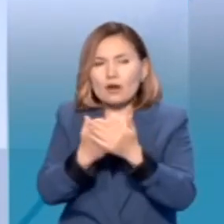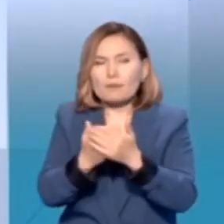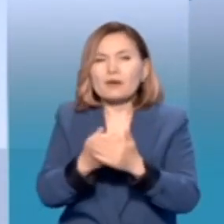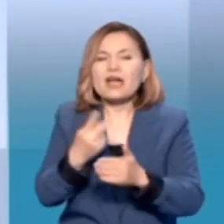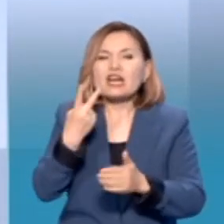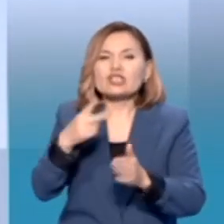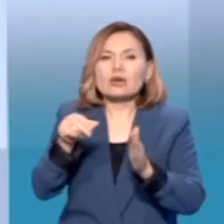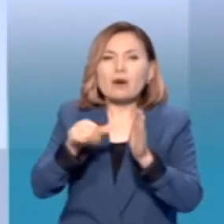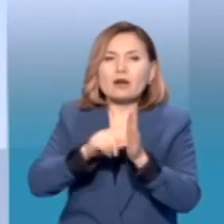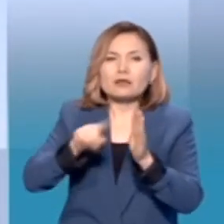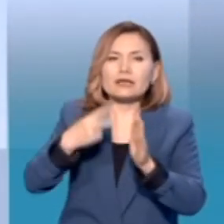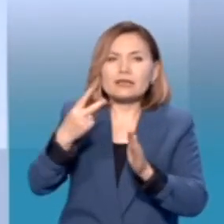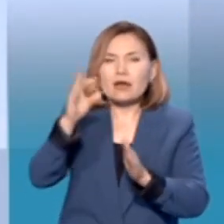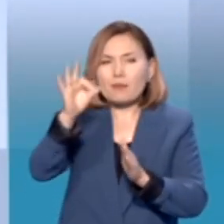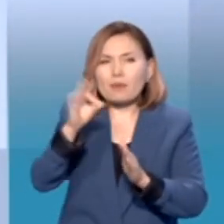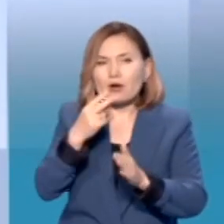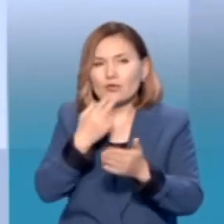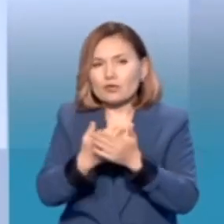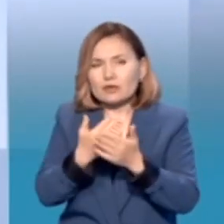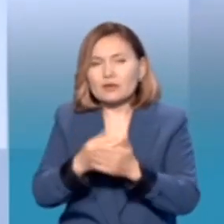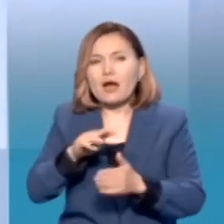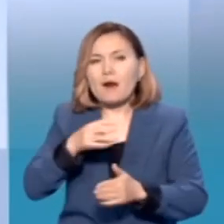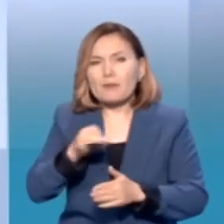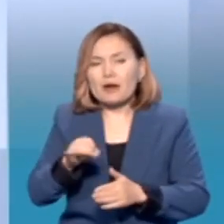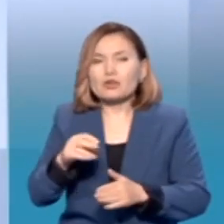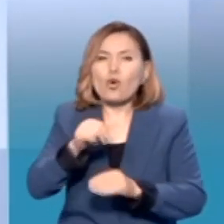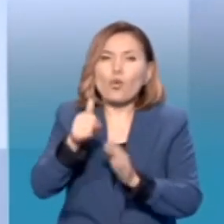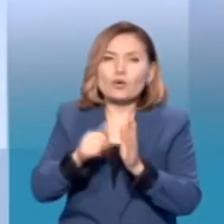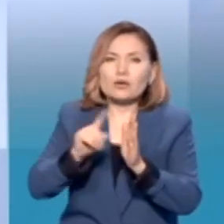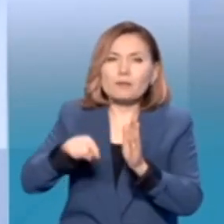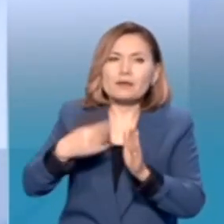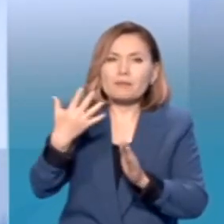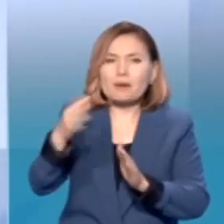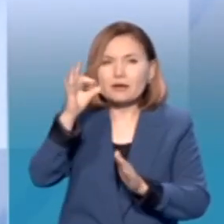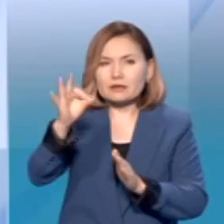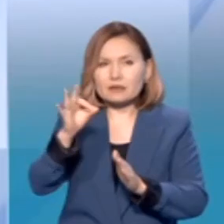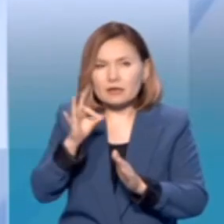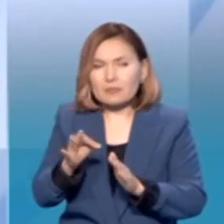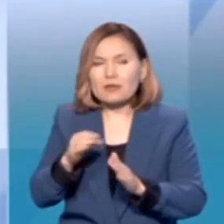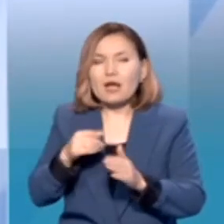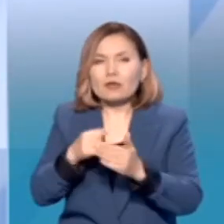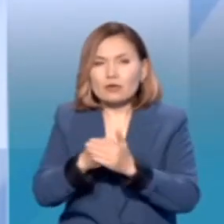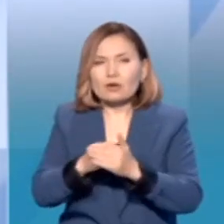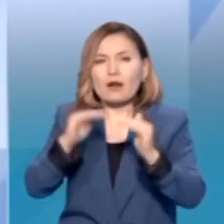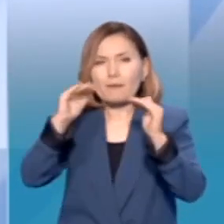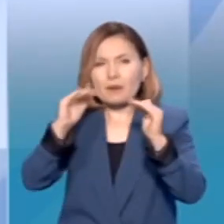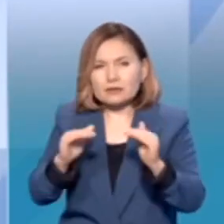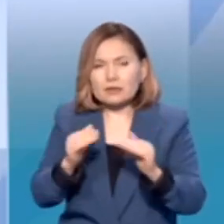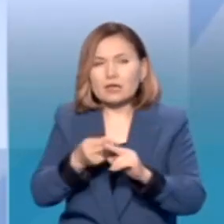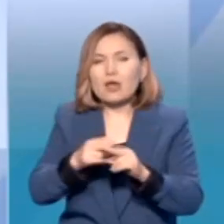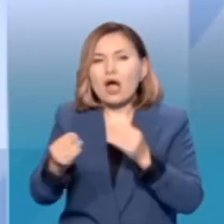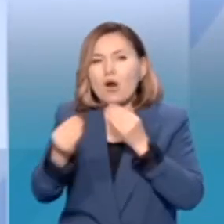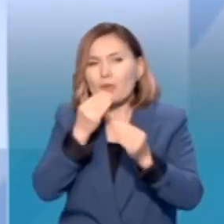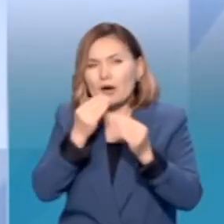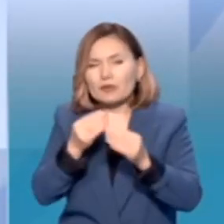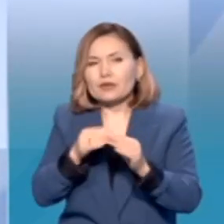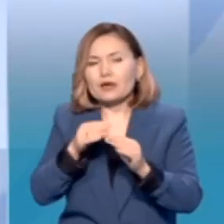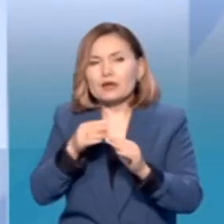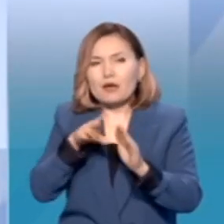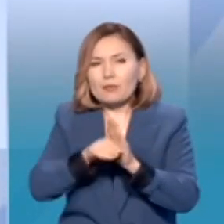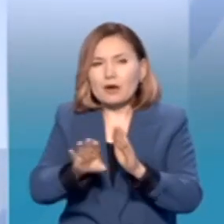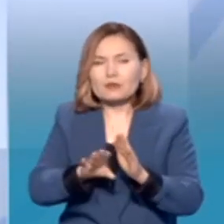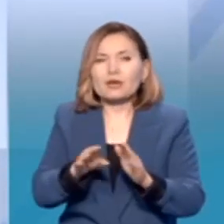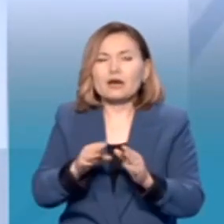жетіп, 26,2%-ді көрсетсе, мамырда 16,5%-ға дейін бәсеңдеген. Ал азық-түлікке жатпайтын